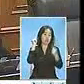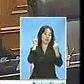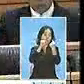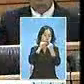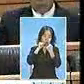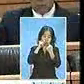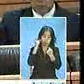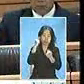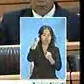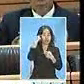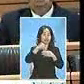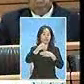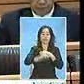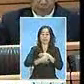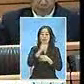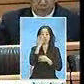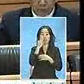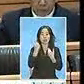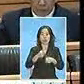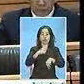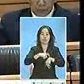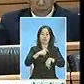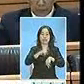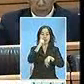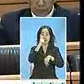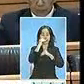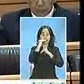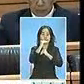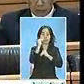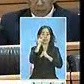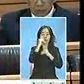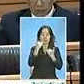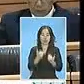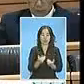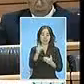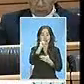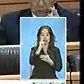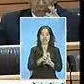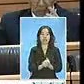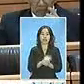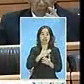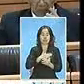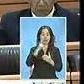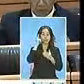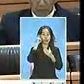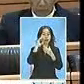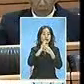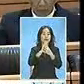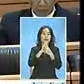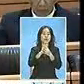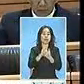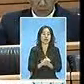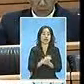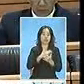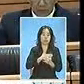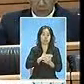าจะไม่จบสิ้นในเวลากรอบในวันนี้ผมห่วงใยตรงนี้เองเลย